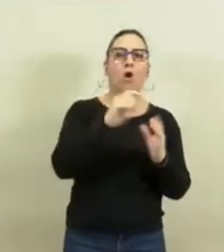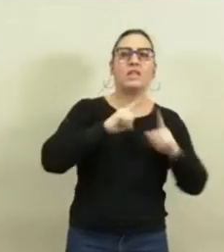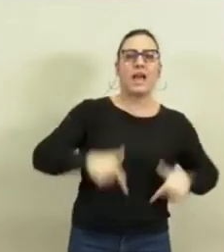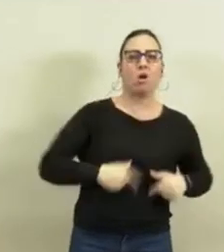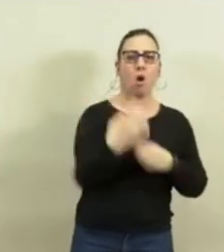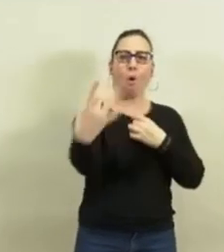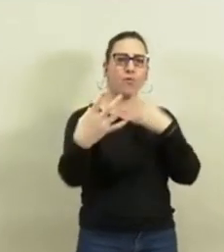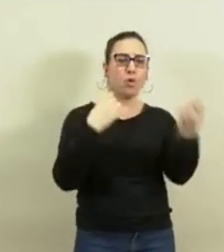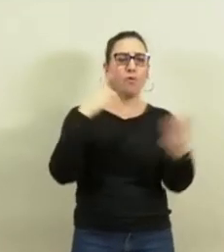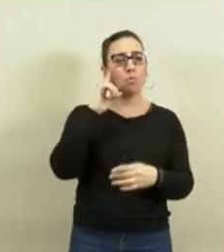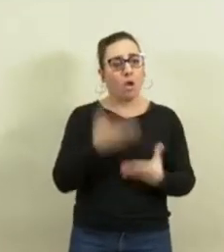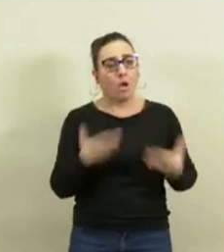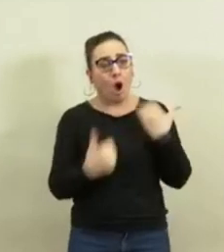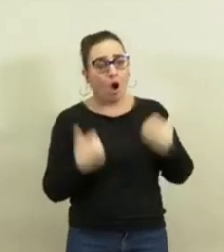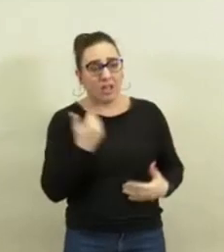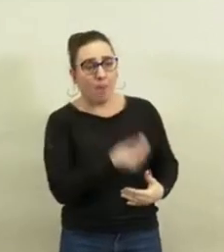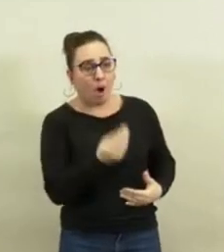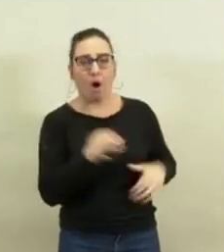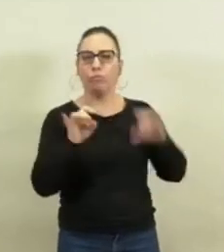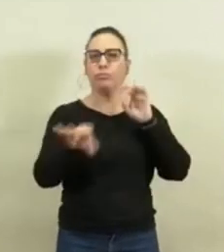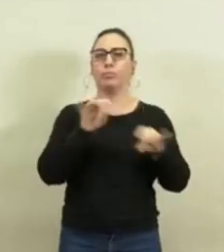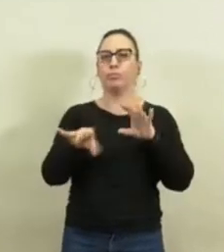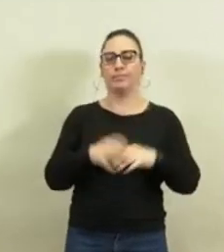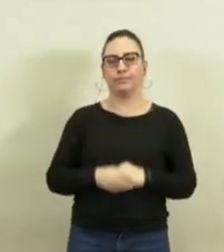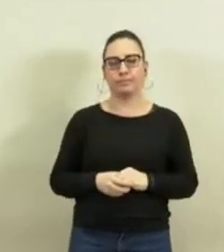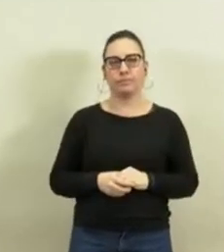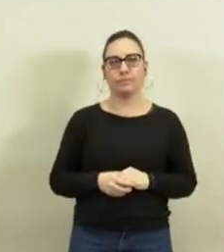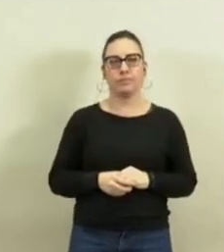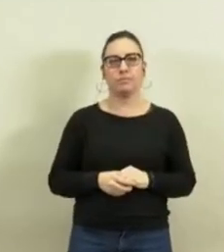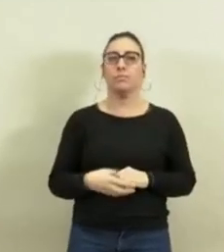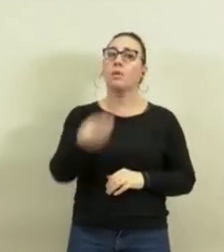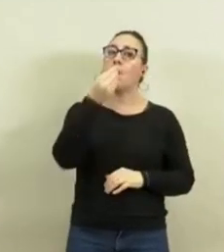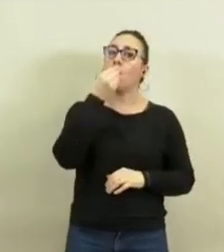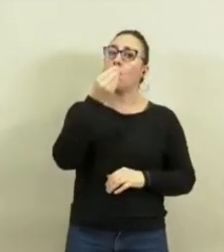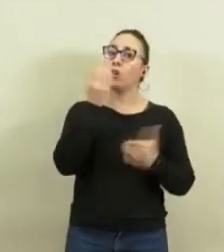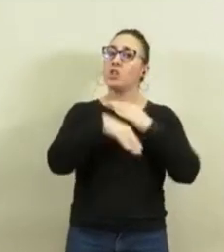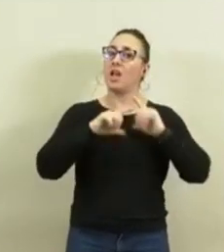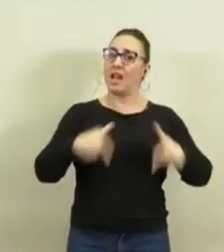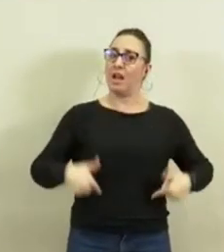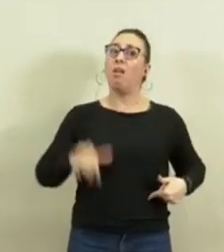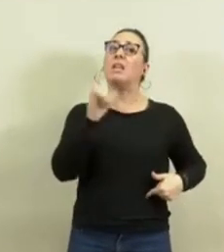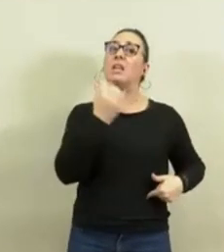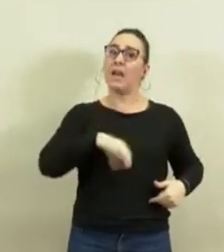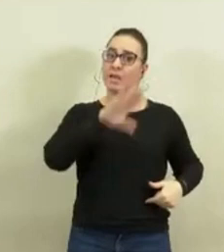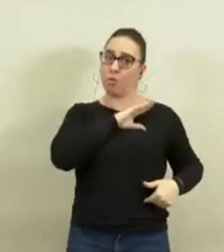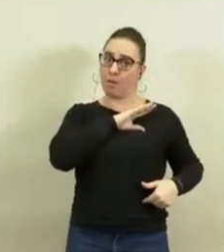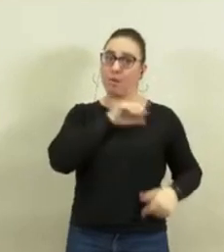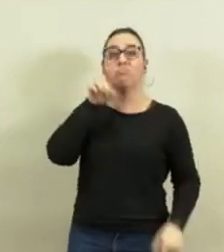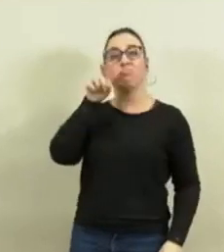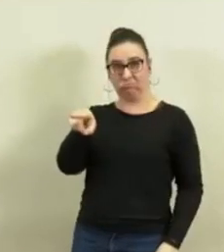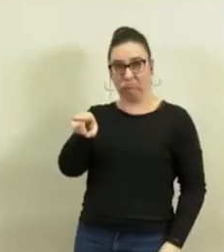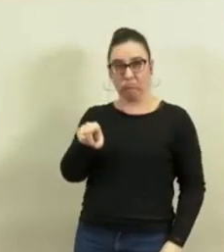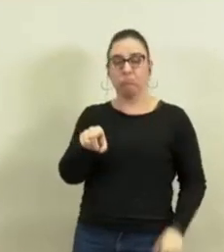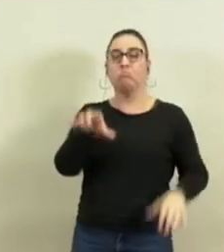enfants porteurs de handicap. Les cantines scolaires sont de votre responsabilité directe et les MJC